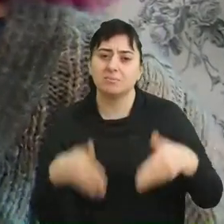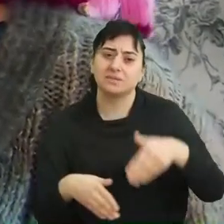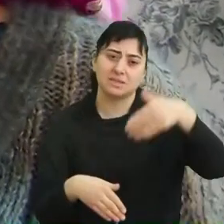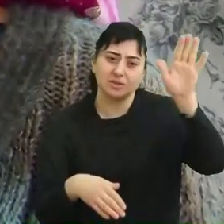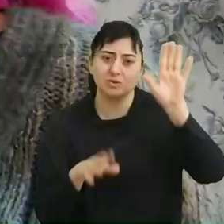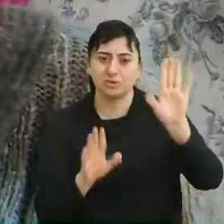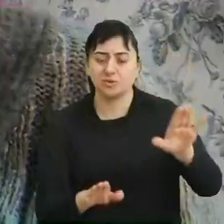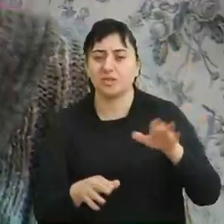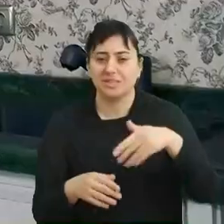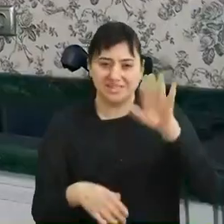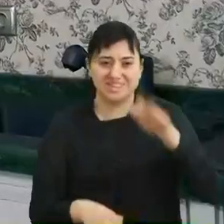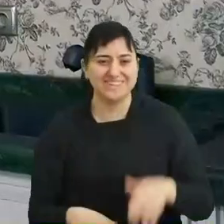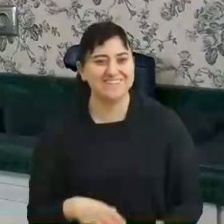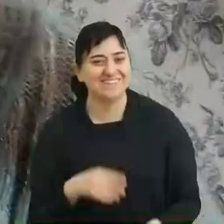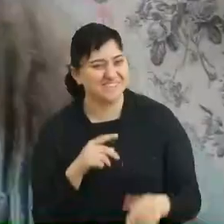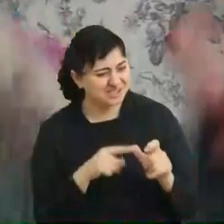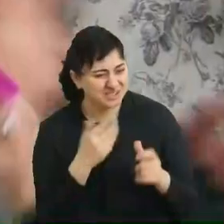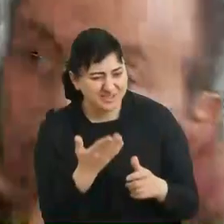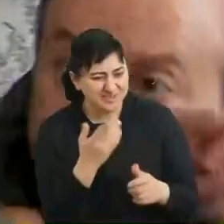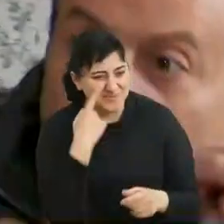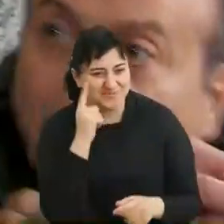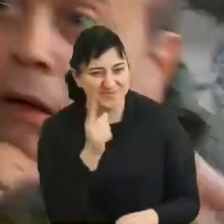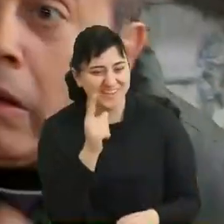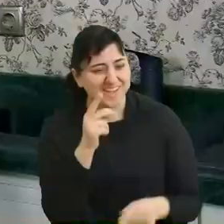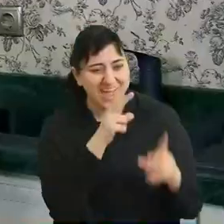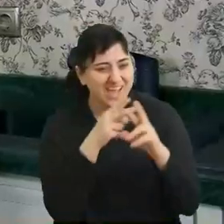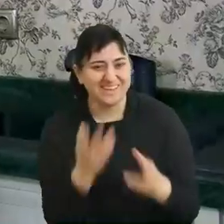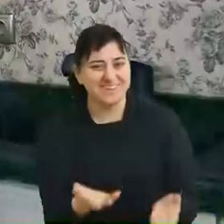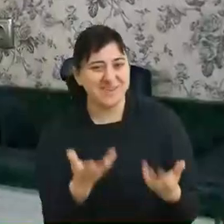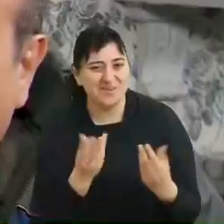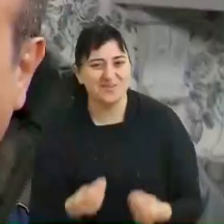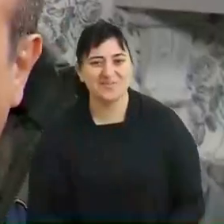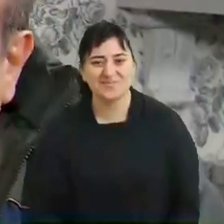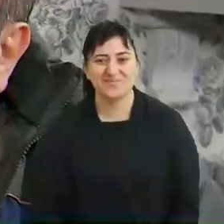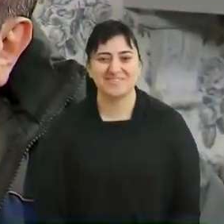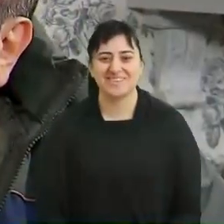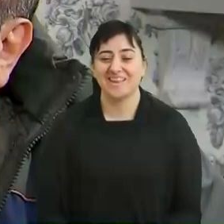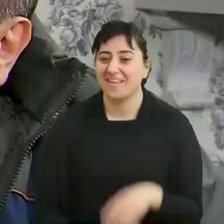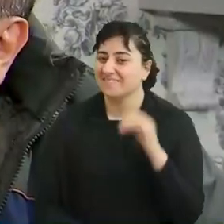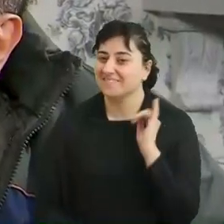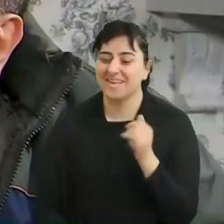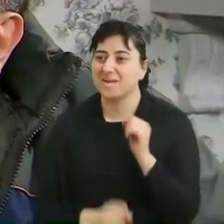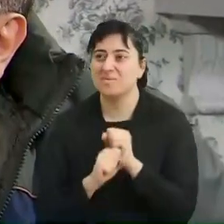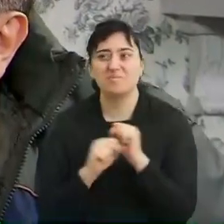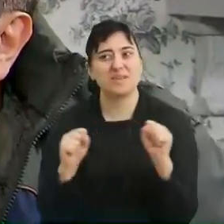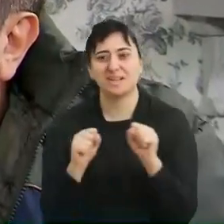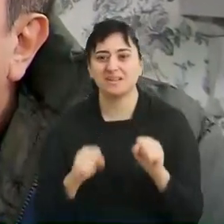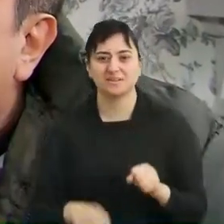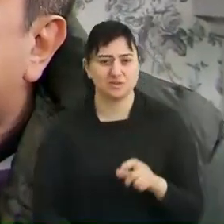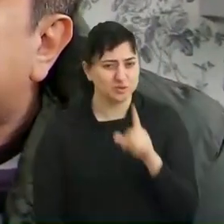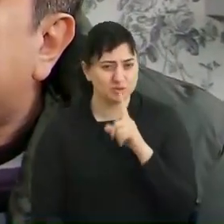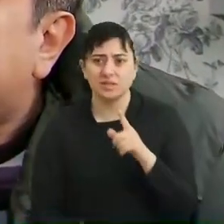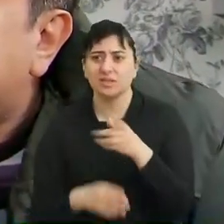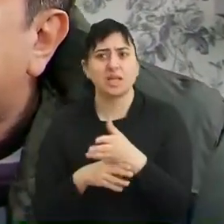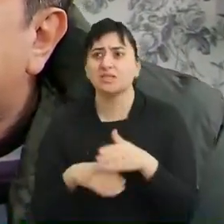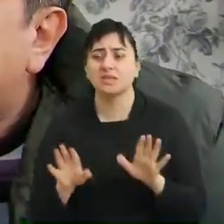patlak patlak otur. Git. Lan Şükrü. Bana bak ne hayaleti lan? Ne oluyor lan? Valla patlak. Patlak.